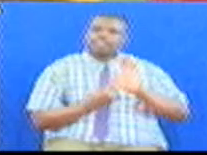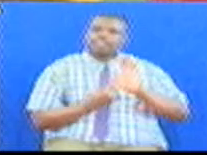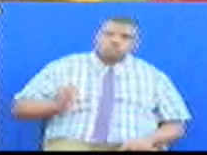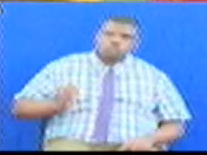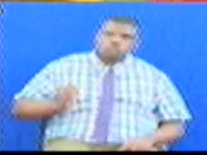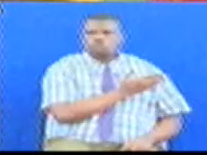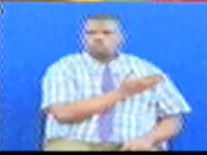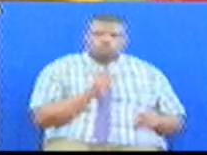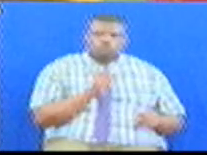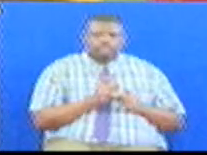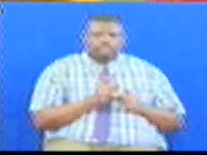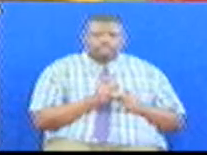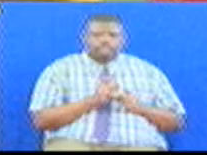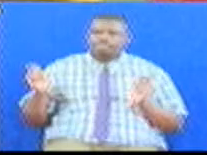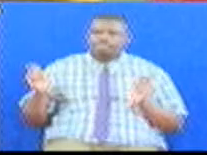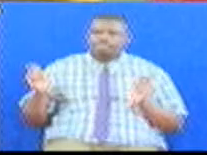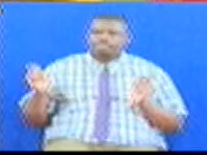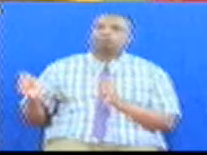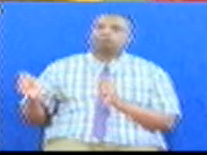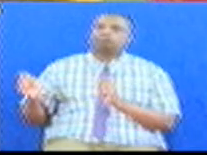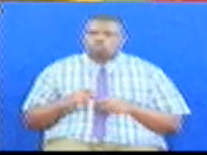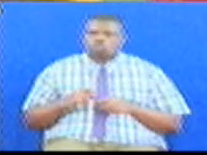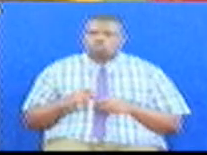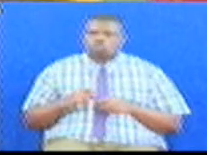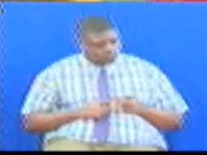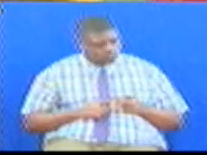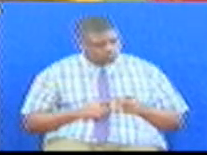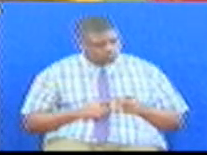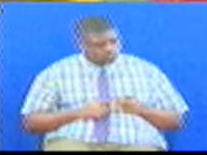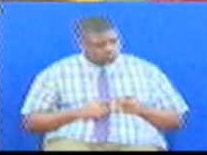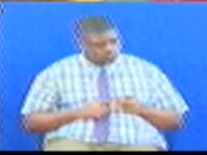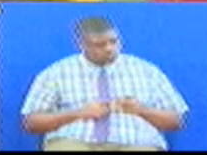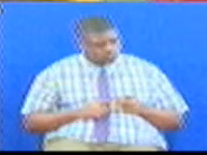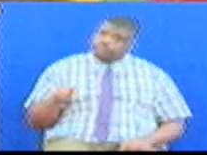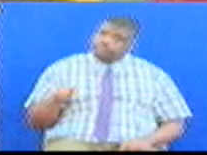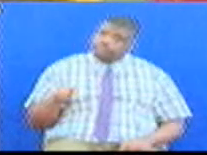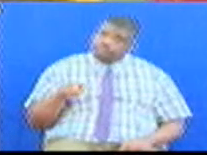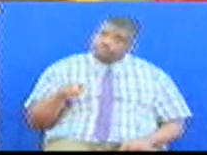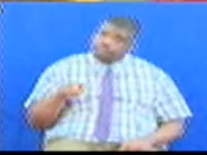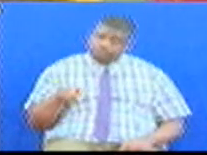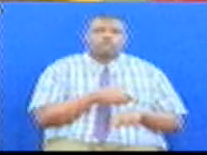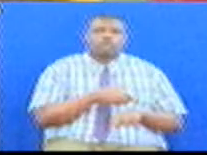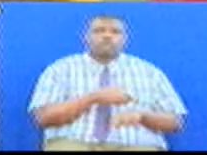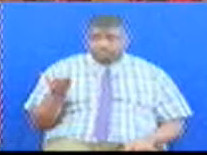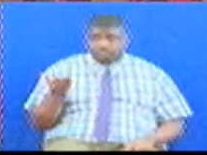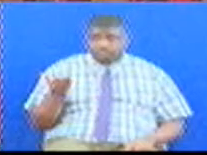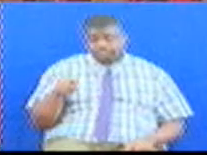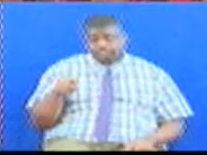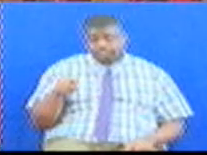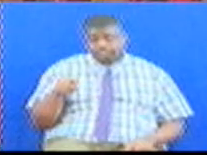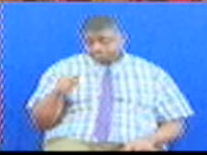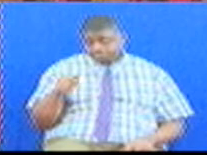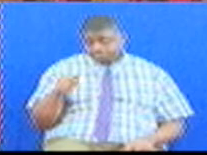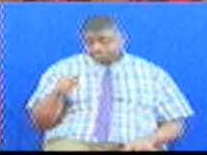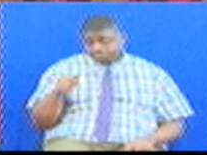neno mifugo, livestock. Kwa hatua hii napongeza sana, wakati mwingine unaweza, lakini